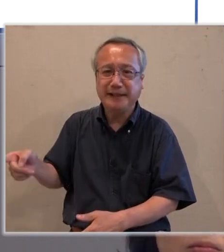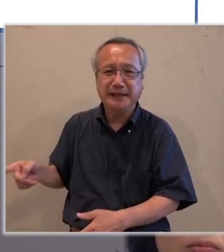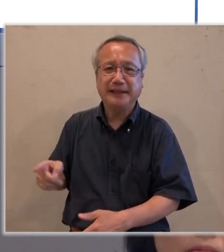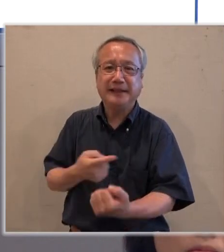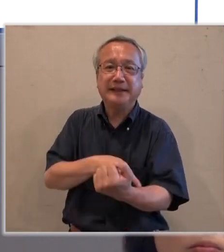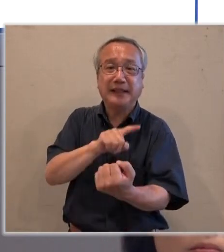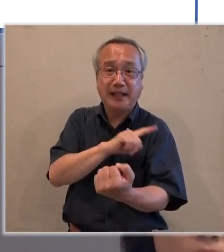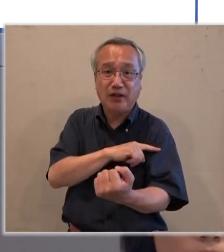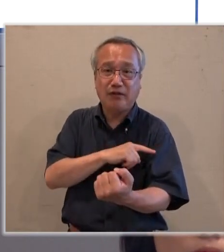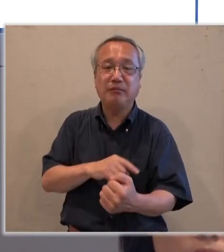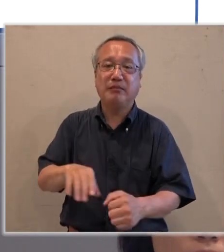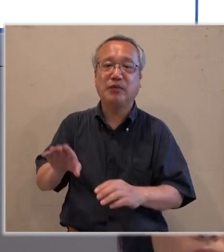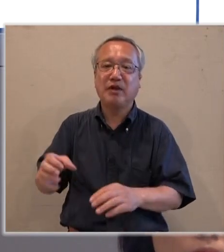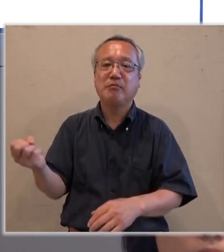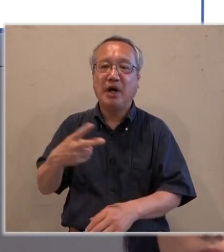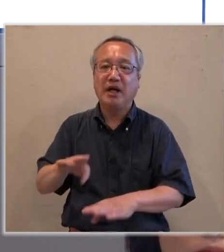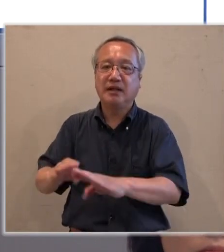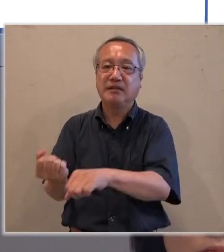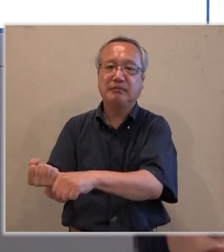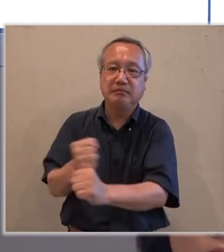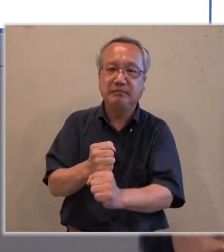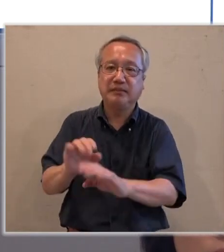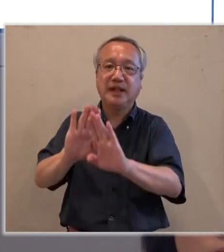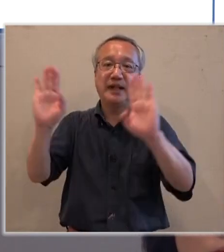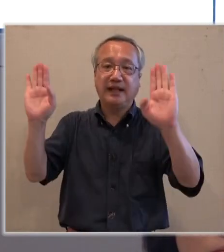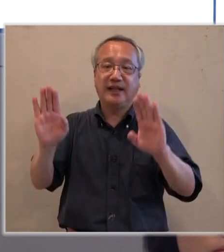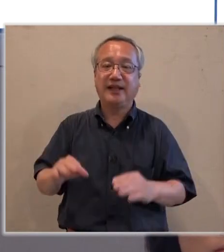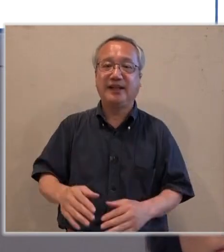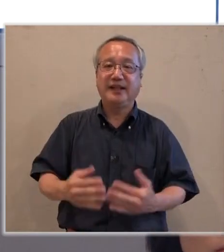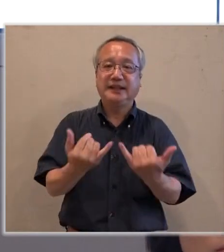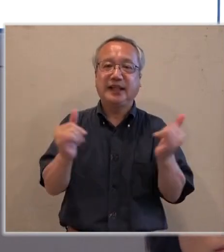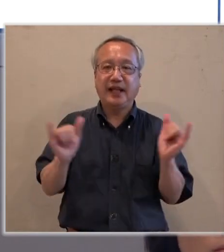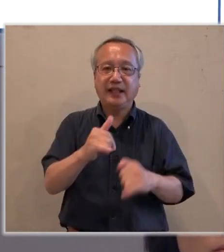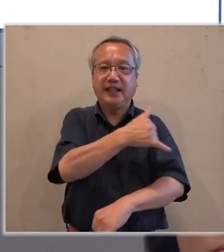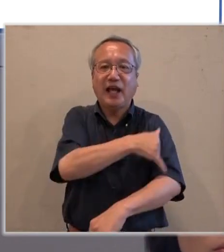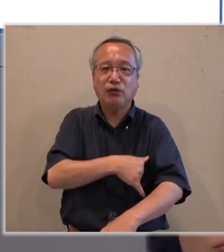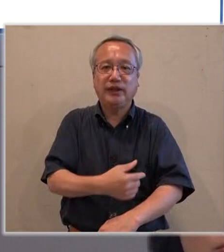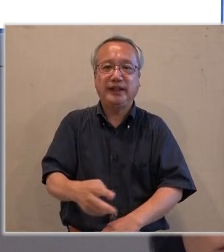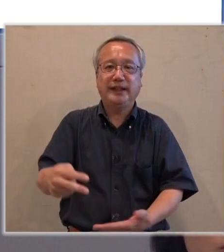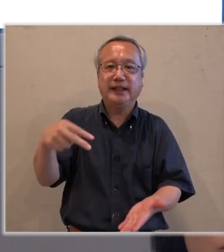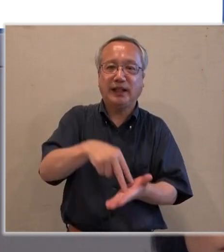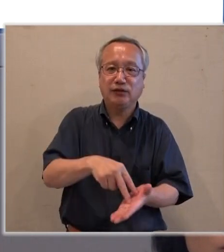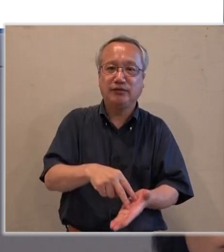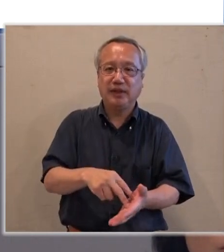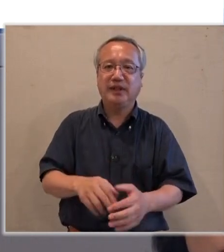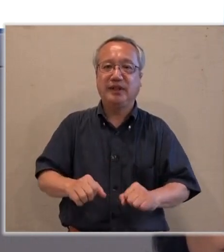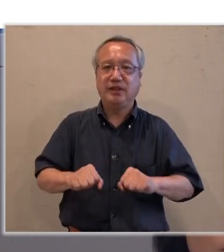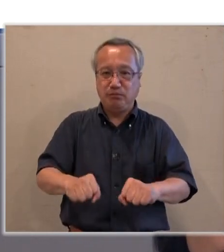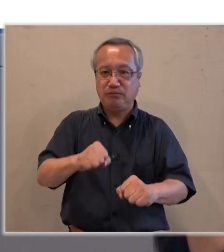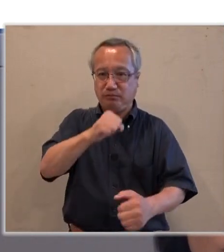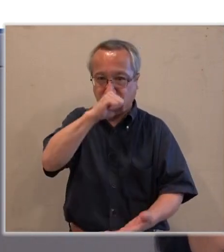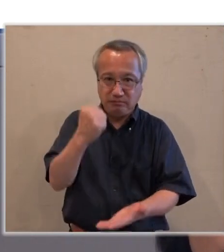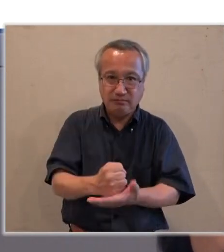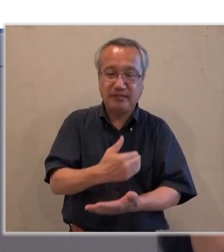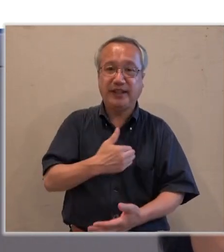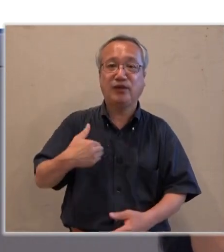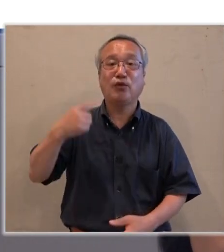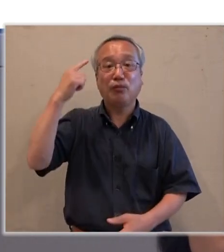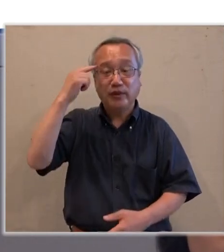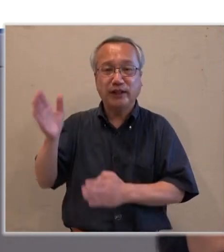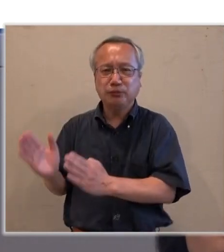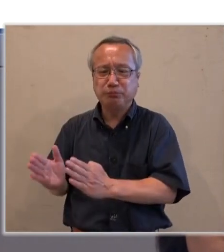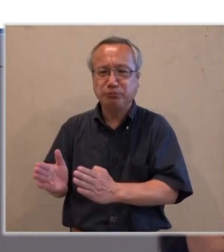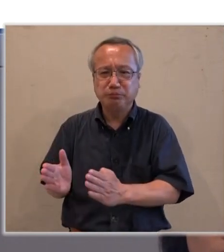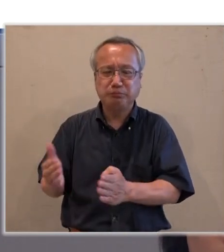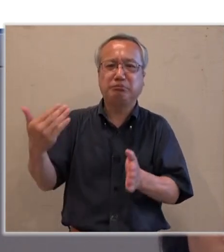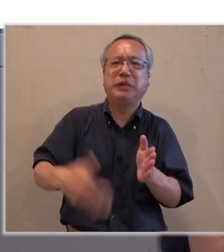腹開かせたい、これがきっと社会にとって役に立つはずだからうまくいくはずだからと思って準備してきて日の目を浴びなかったものがた